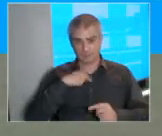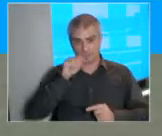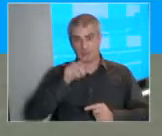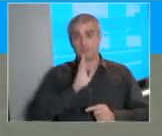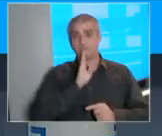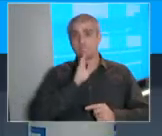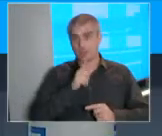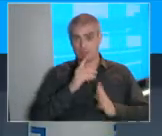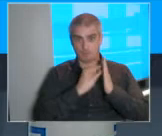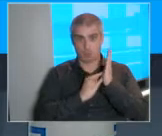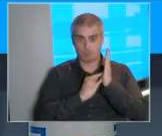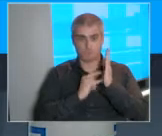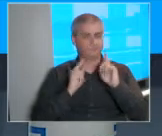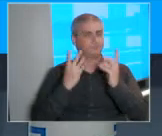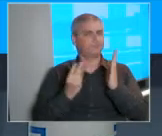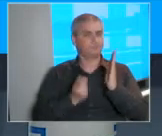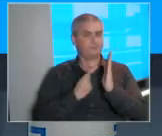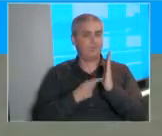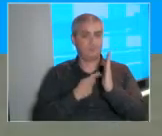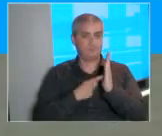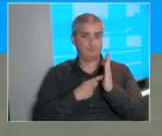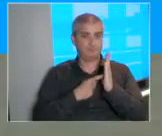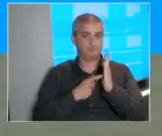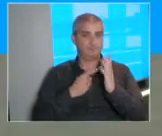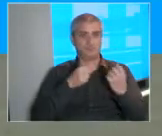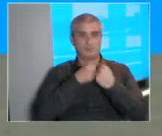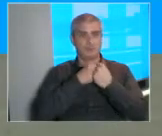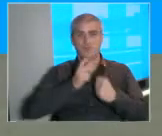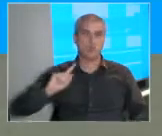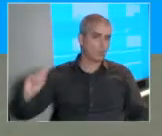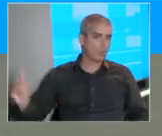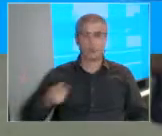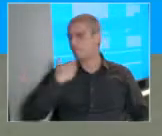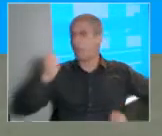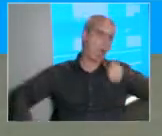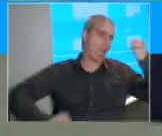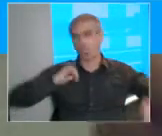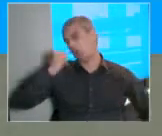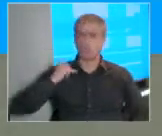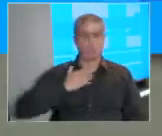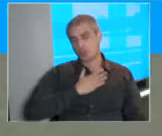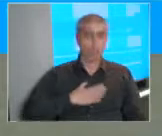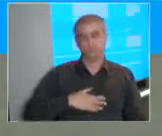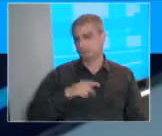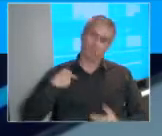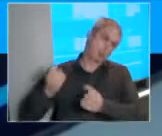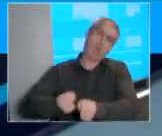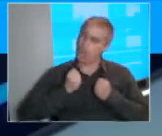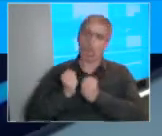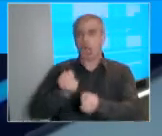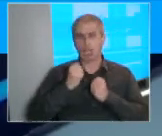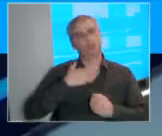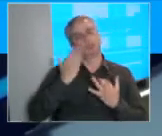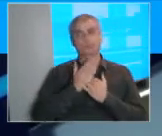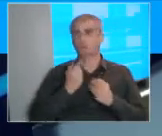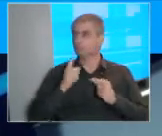ללקונה. כי מה שקורה, שהרבה פעמים בעצימות של המאבק, כולם באנדרלין, כן, רוצים את הילד גם עליי, מה זה, חצי